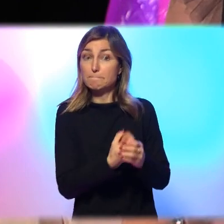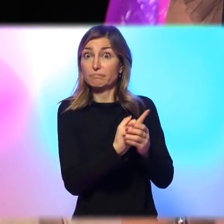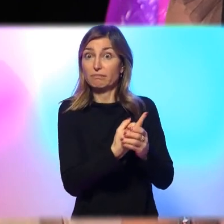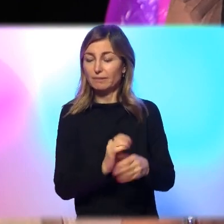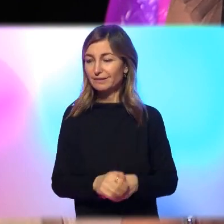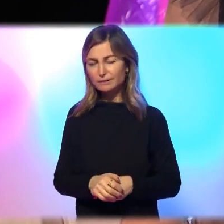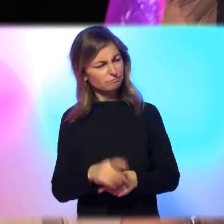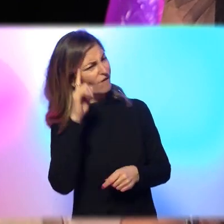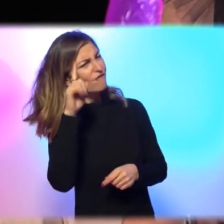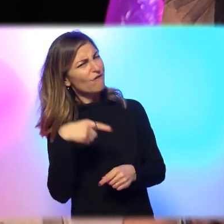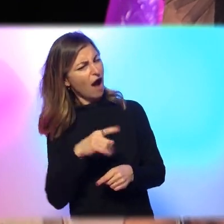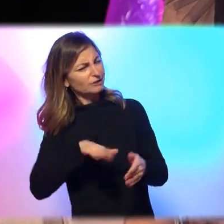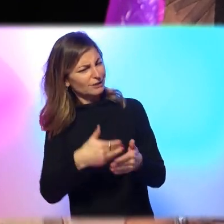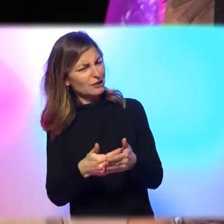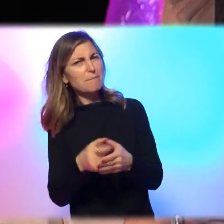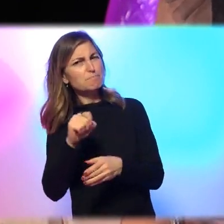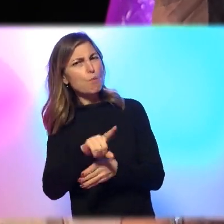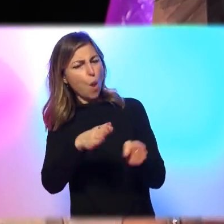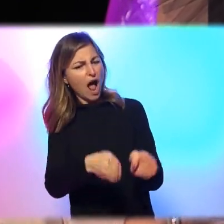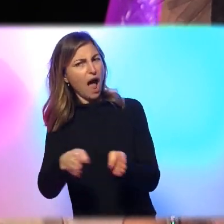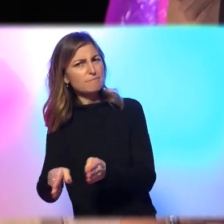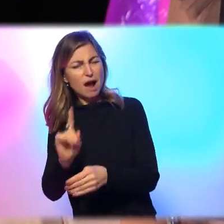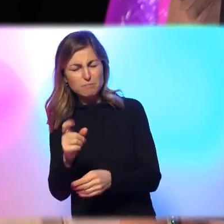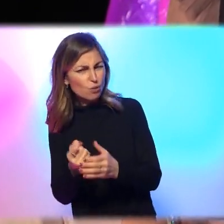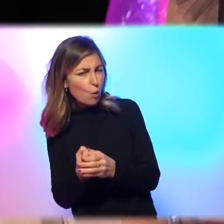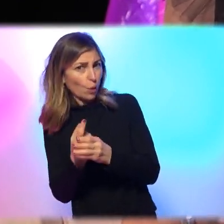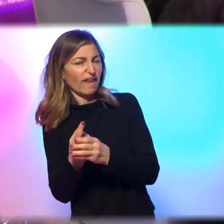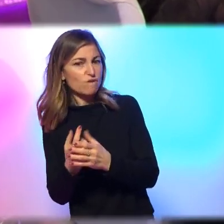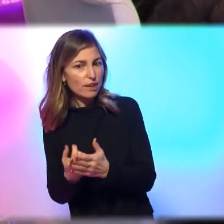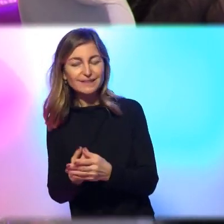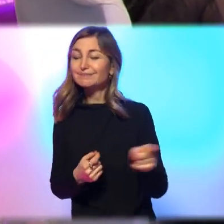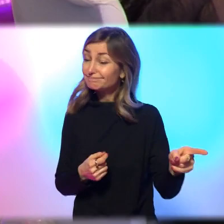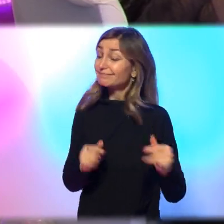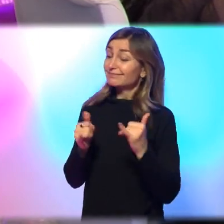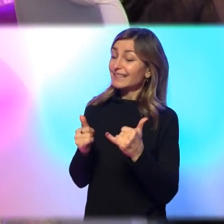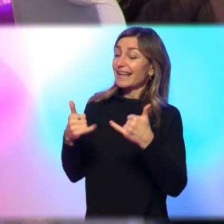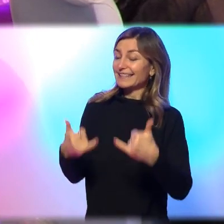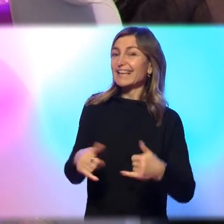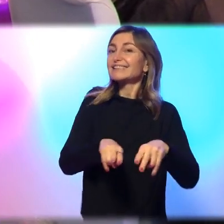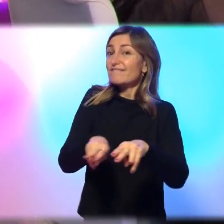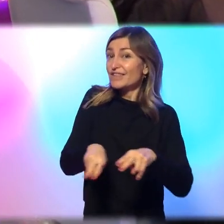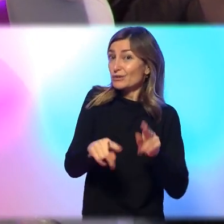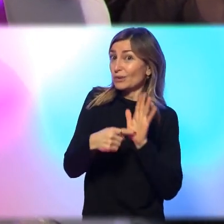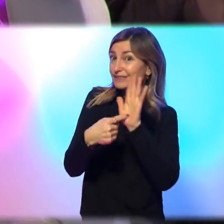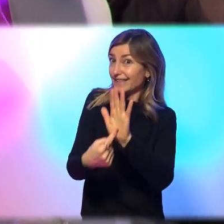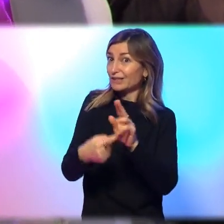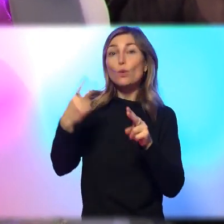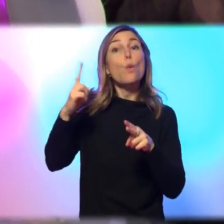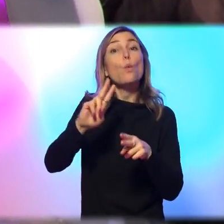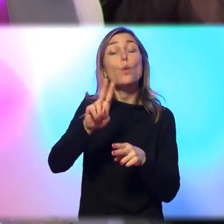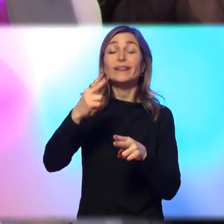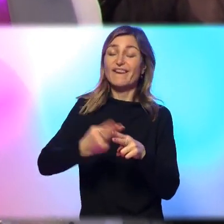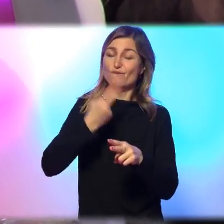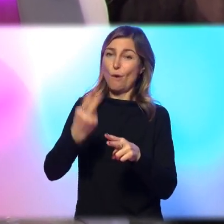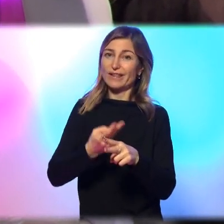ganz ungewöhnliche Mülleimer gibt? Also, dass es Mülleimer gibt, weiß ich, aber über das Ungewöhnliche. Ja,